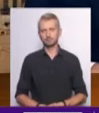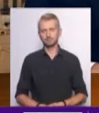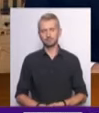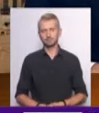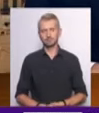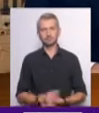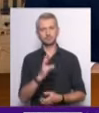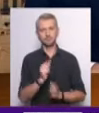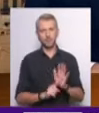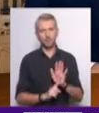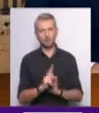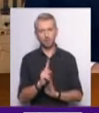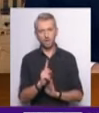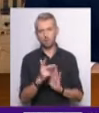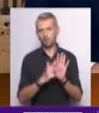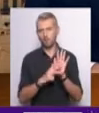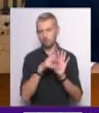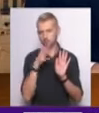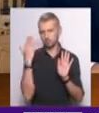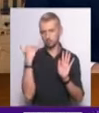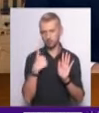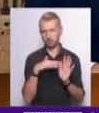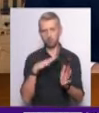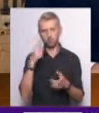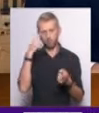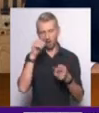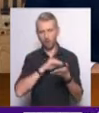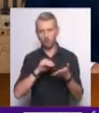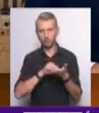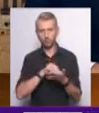На початку 80-х я був автором проєкту